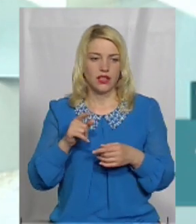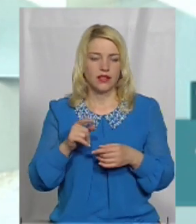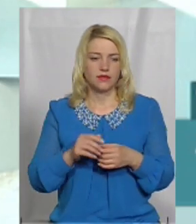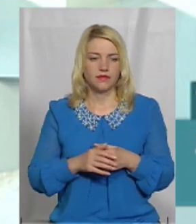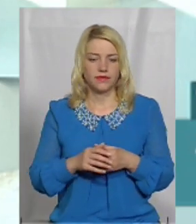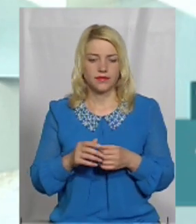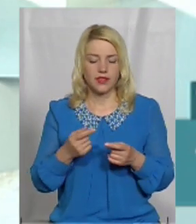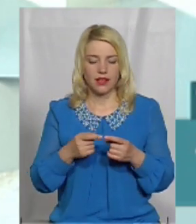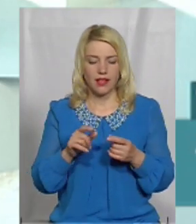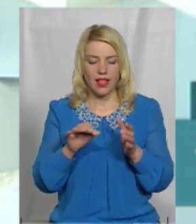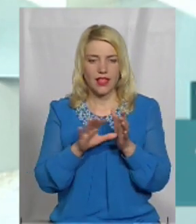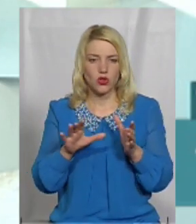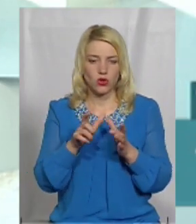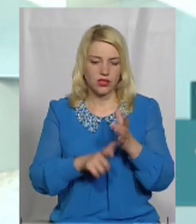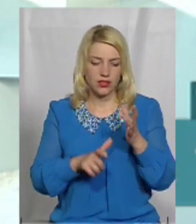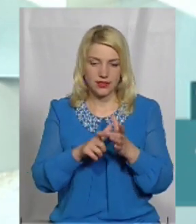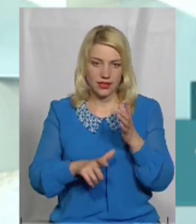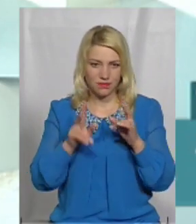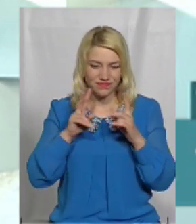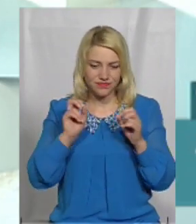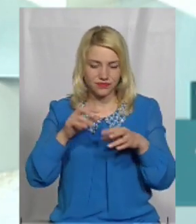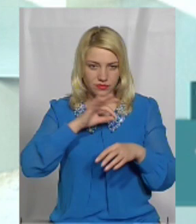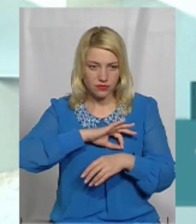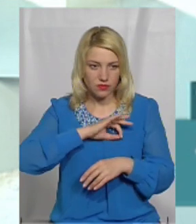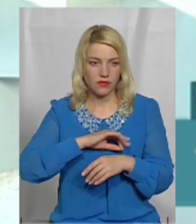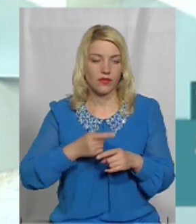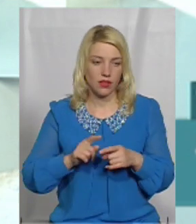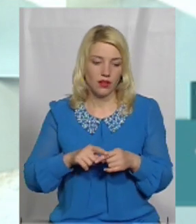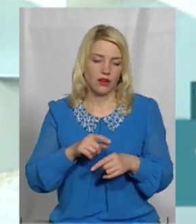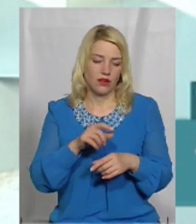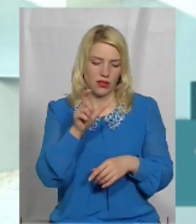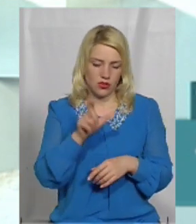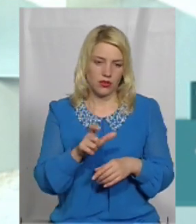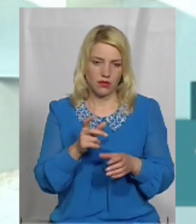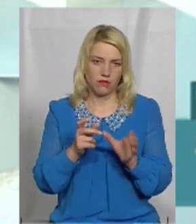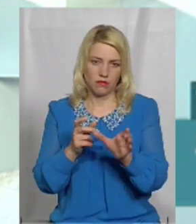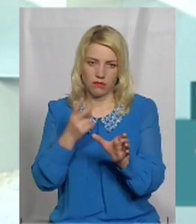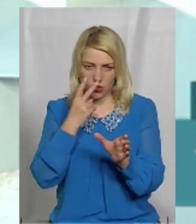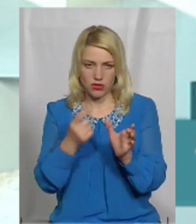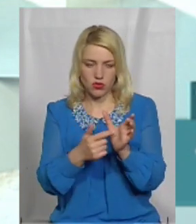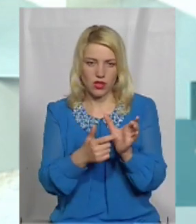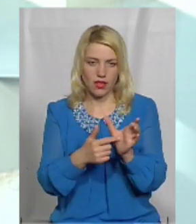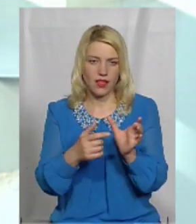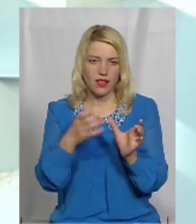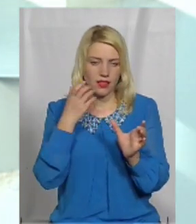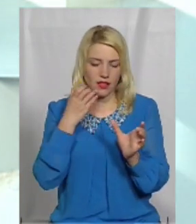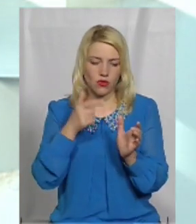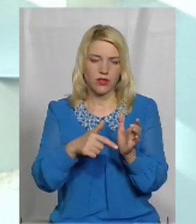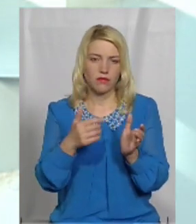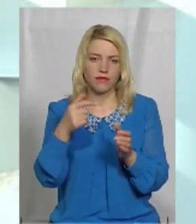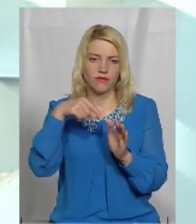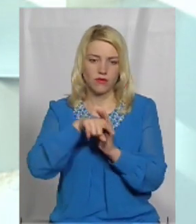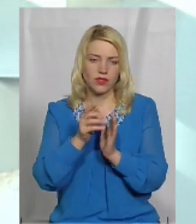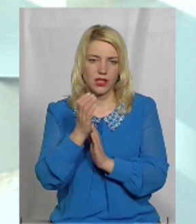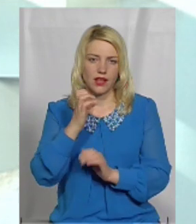роздрукування цього електронного рецепту. Ну, це пацієнт приходить в аптеку, показує телефон, і в телефоні є смс-повідомлення,